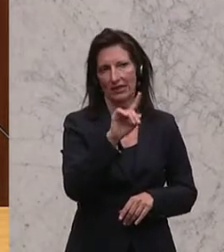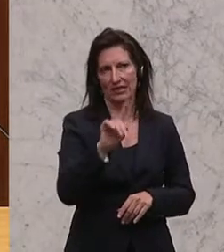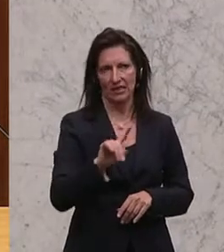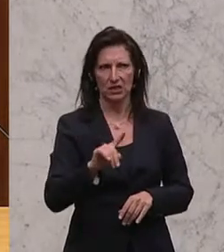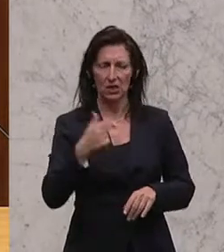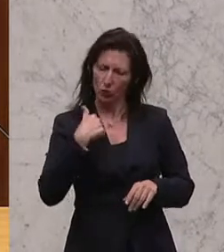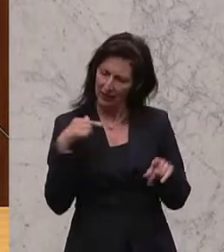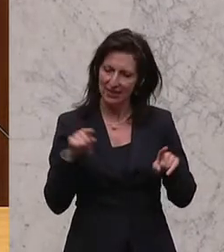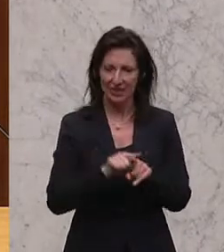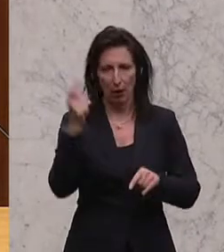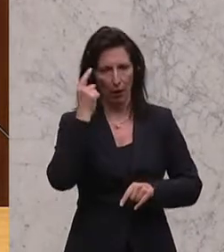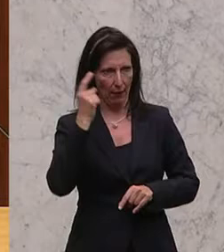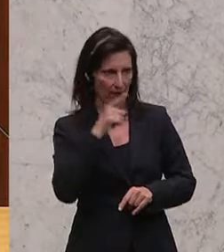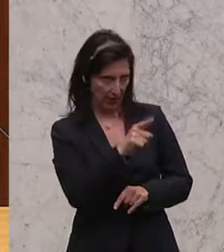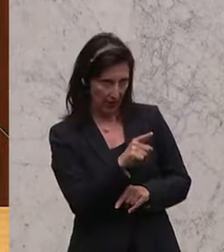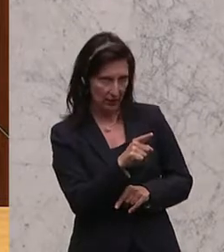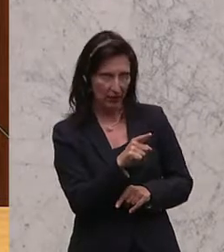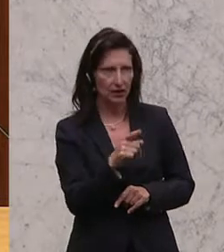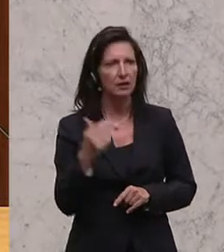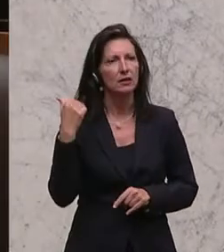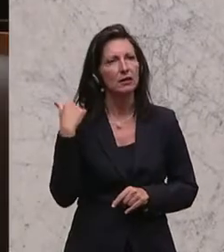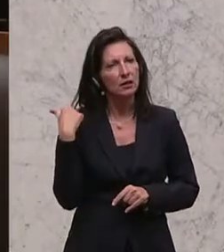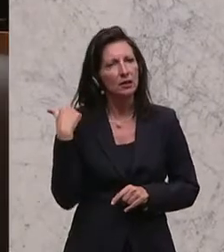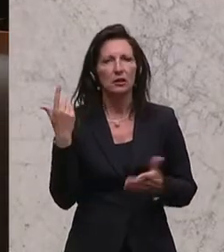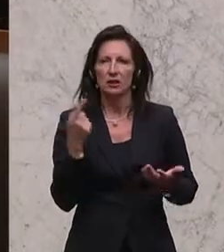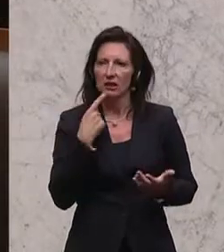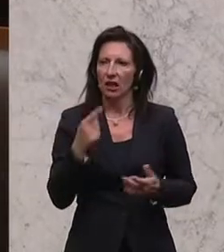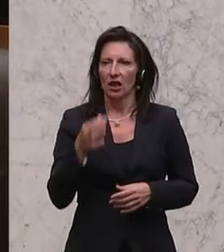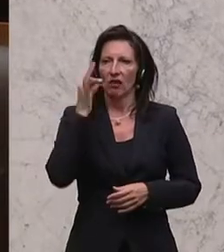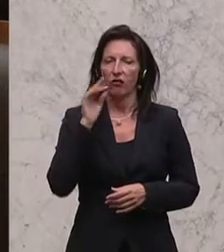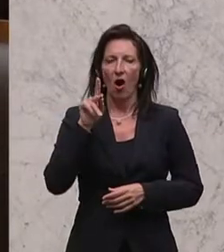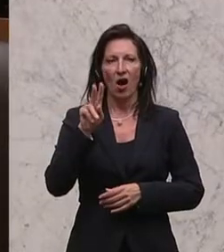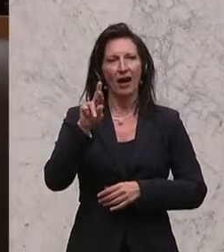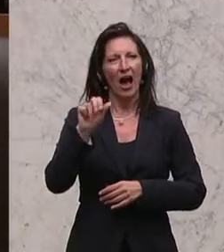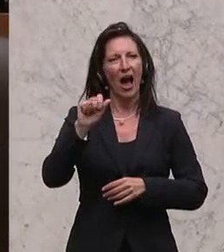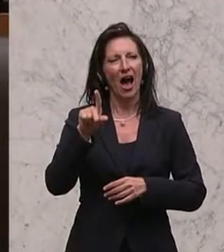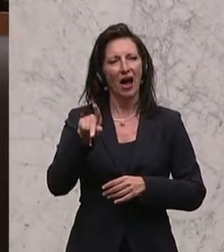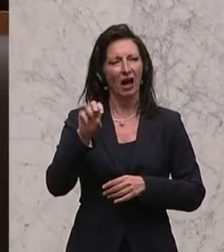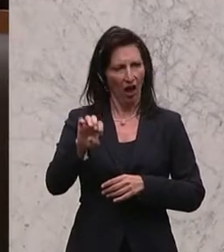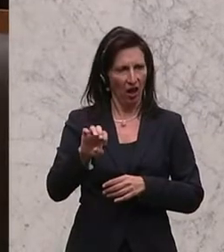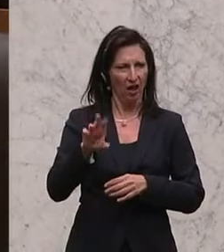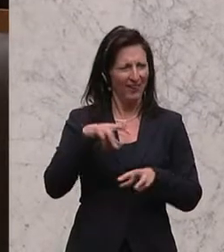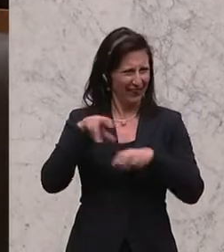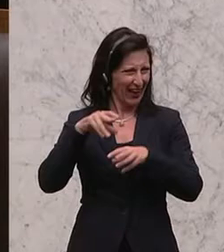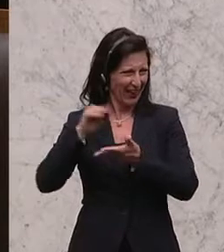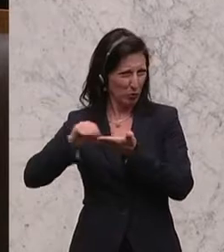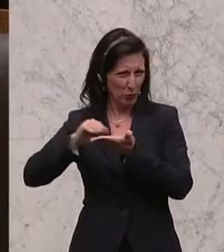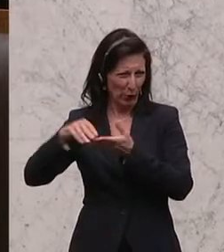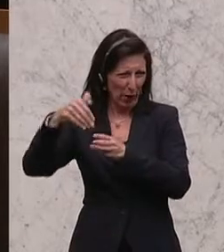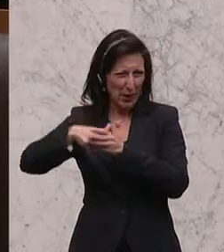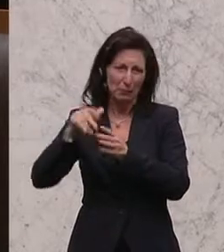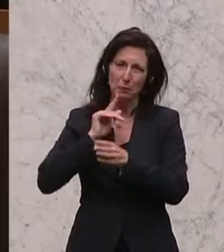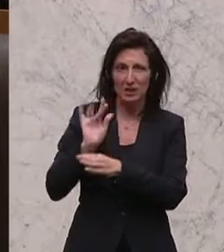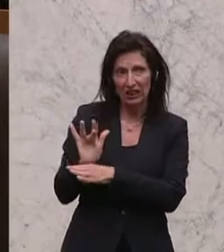d'accord, etwas kritisch hinterfragt die Rolle der Frau Kraker im Regierungsbüro, anschließend dann sozusagen